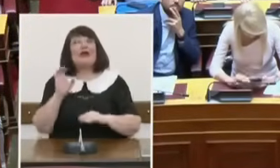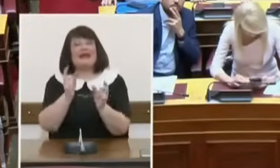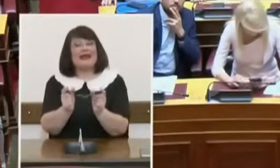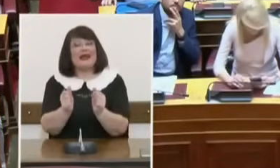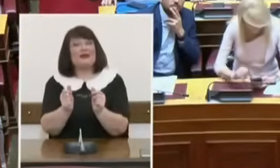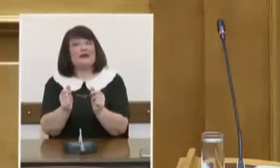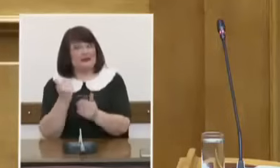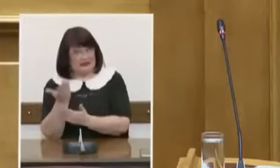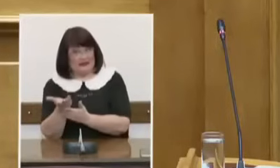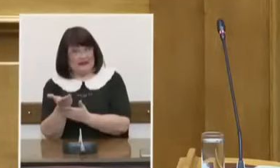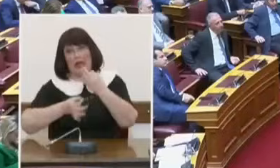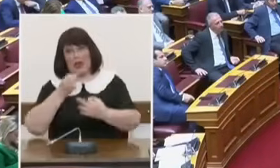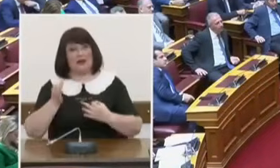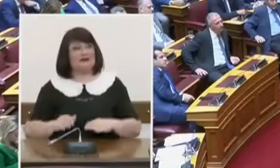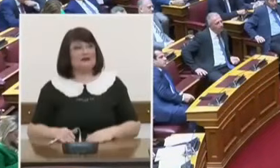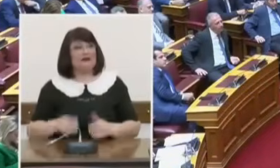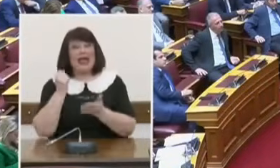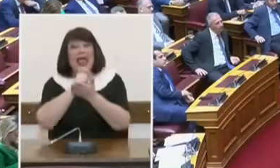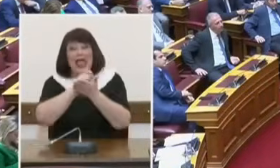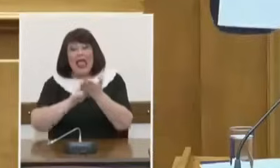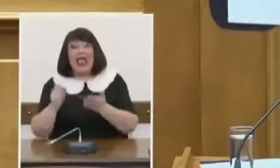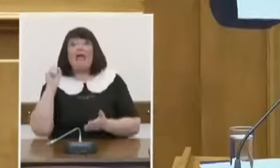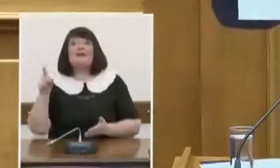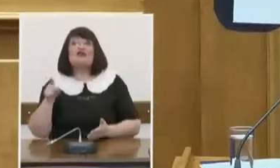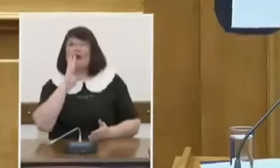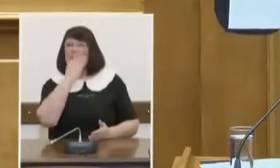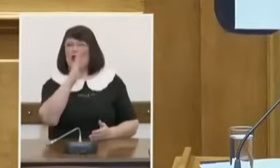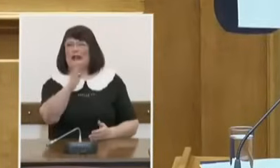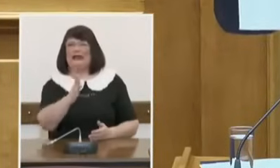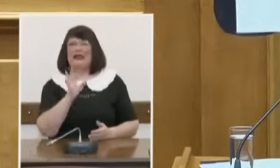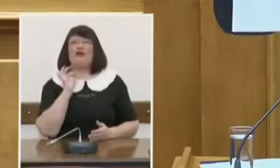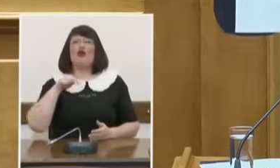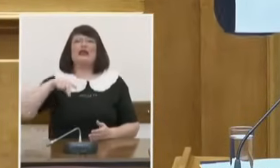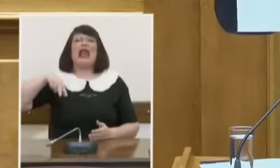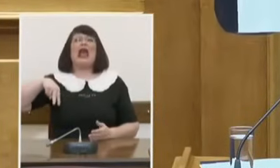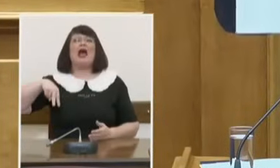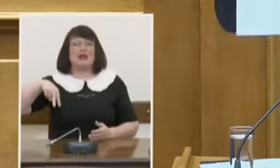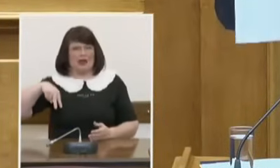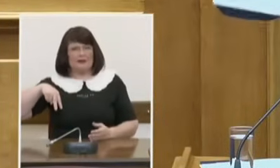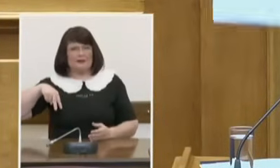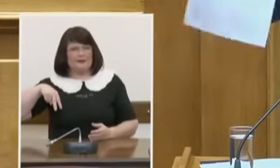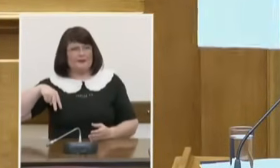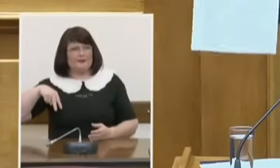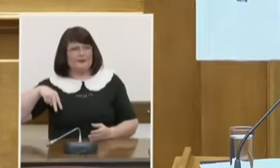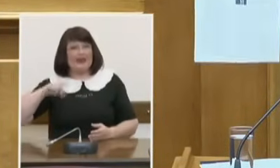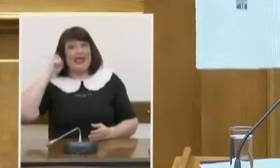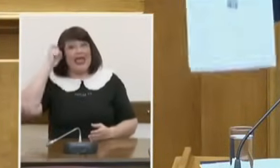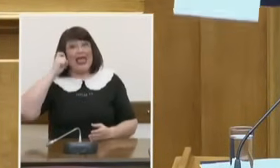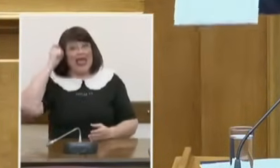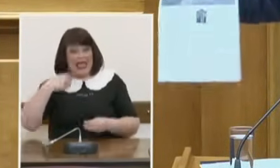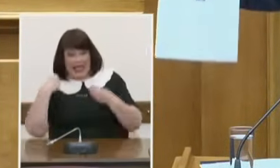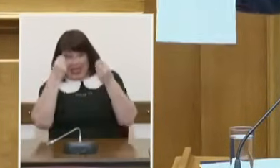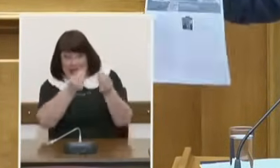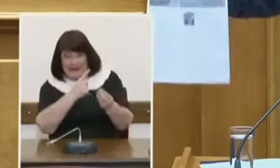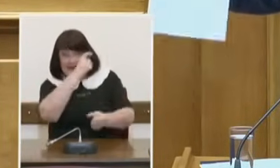οποία εμείς προτείνουμε σήμερα? Είναι υποκριτική, διότι εδώ και ένα χρόνο υπάρχει έκθεση Επιτροπής Ανταγωνισμού στο χέρι του Πρωθυπουργού που